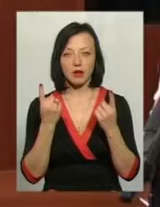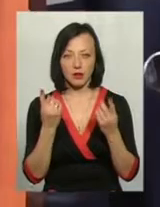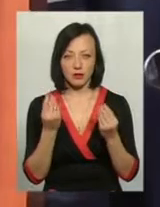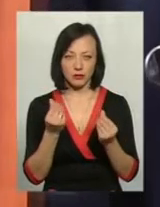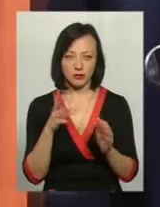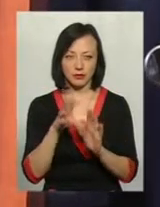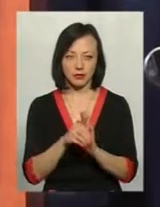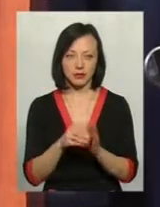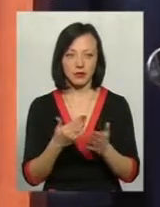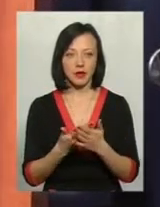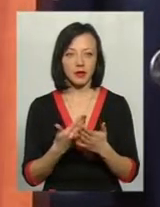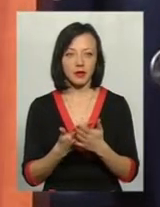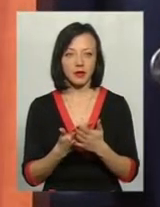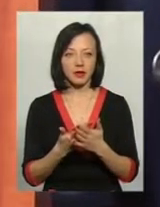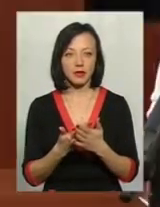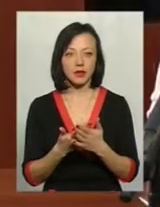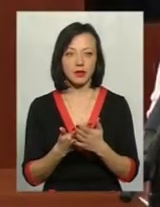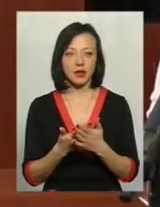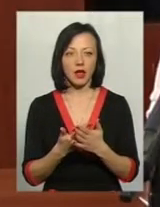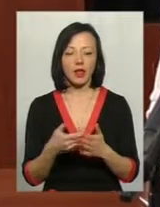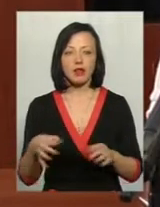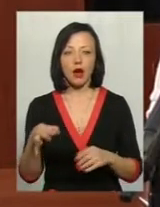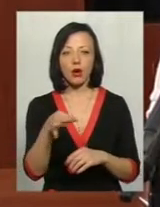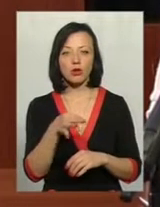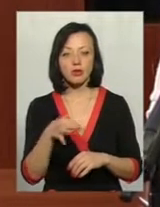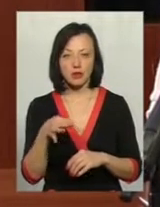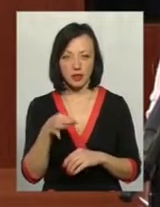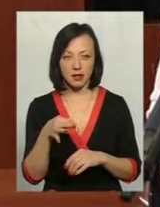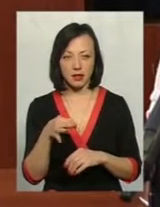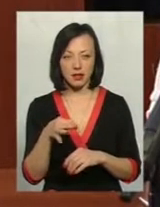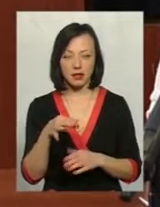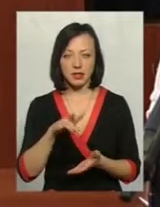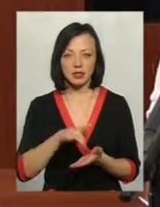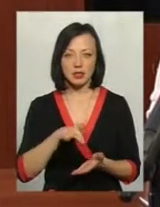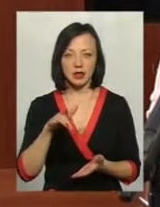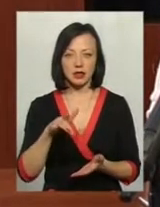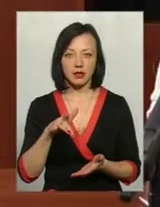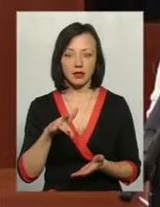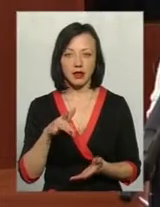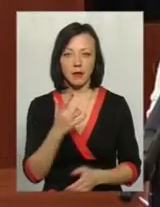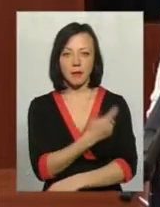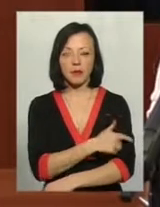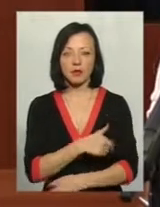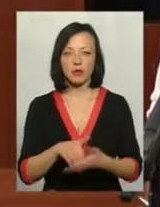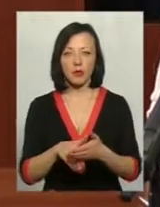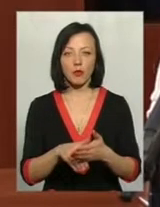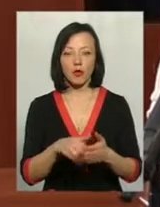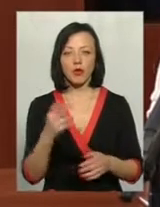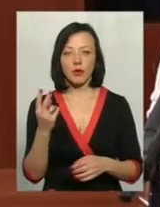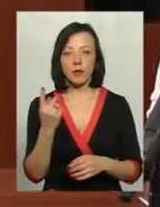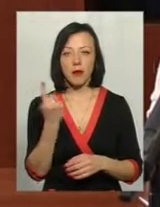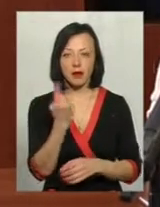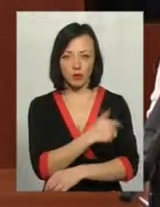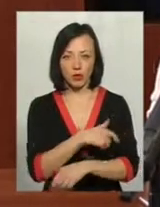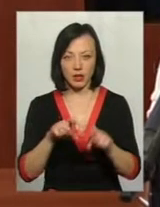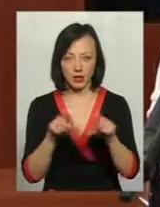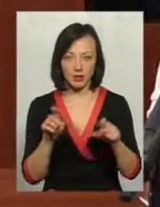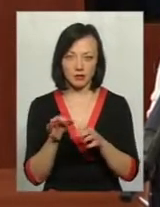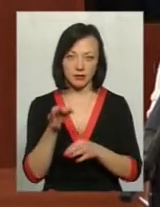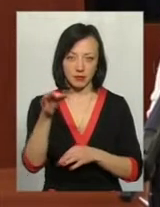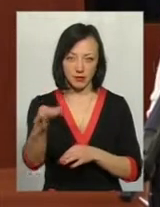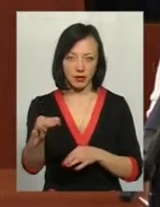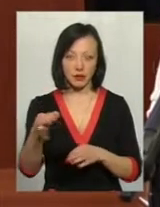капіталовкладення. Наприклад, на Озерні центр ПМСД номер 2, який знаходиться в першій поліклініці, але він